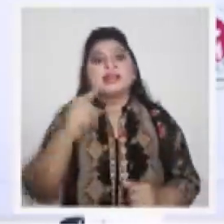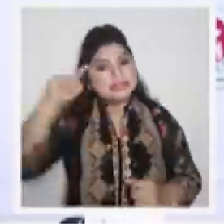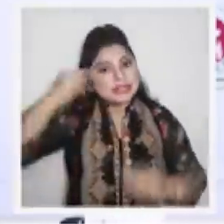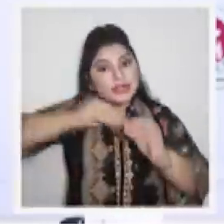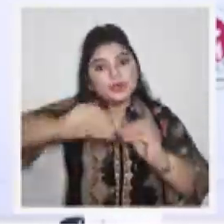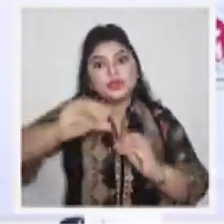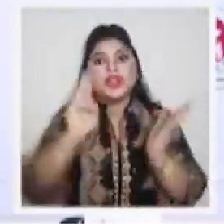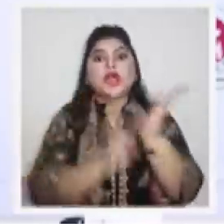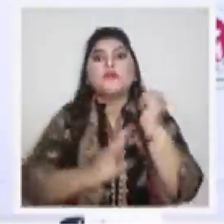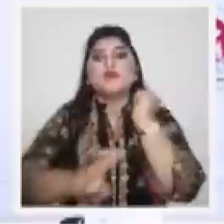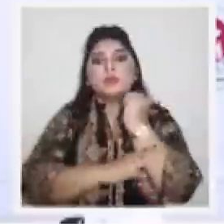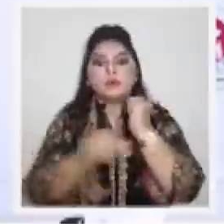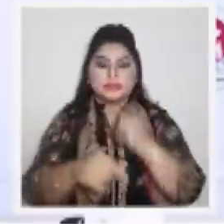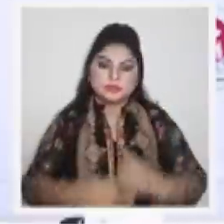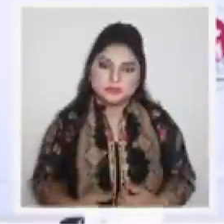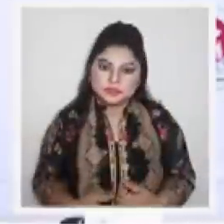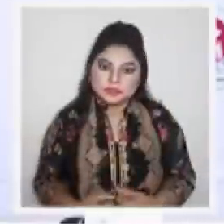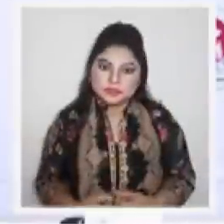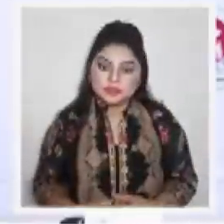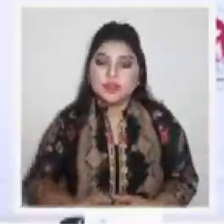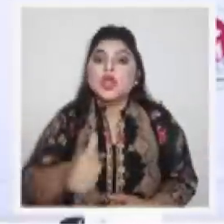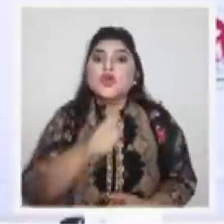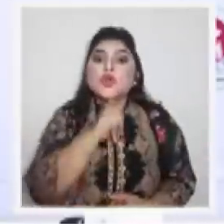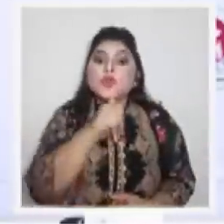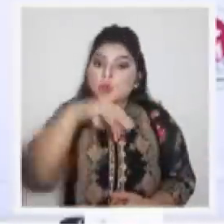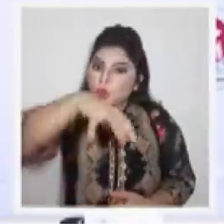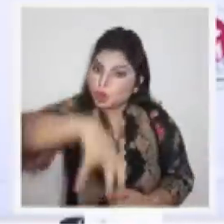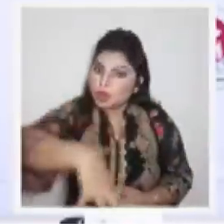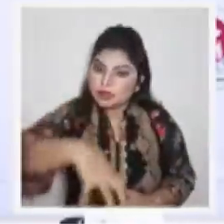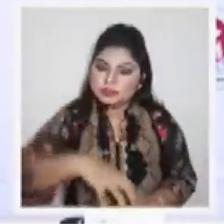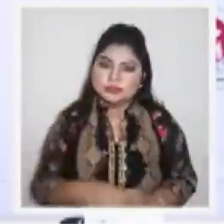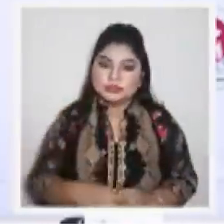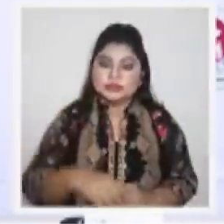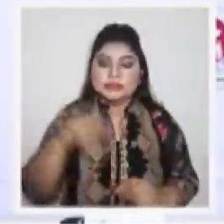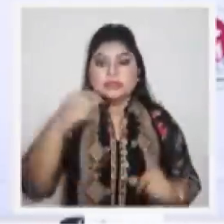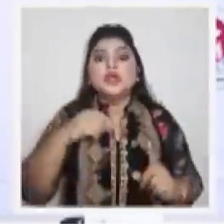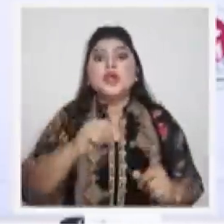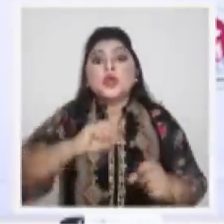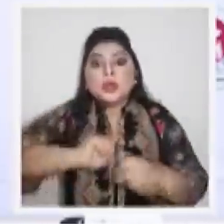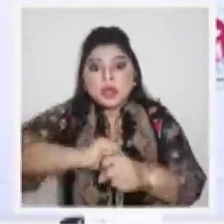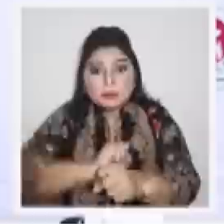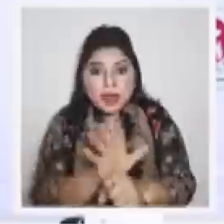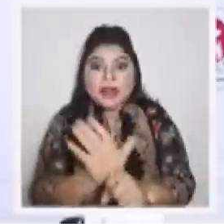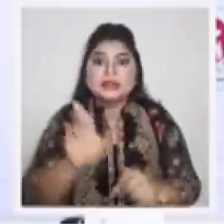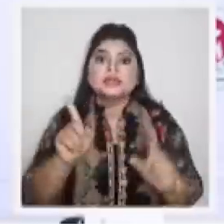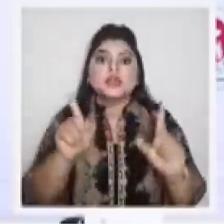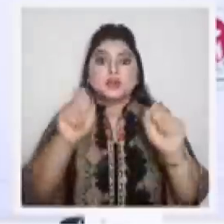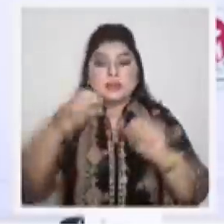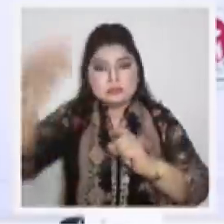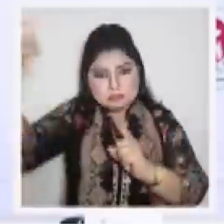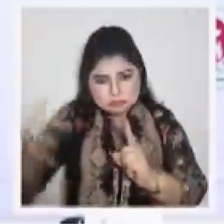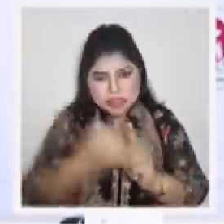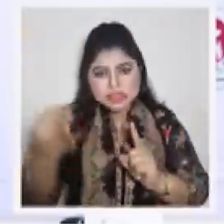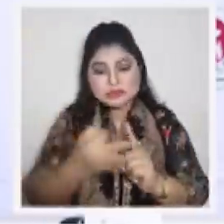1,028.5 10 লক্ষ লোকের মধ্যে। তারপরে সুনামগঞ্জ, হবিগঞ্জ এবং মৌলভীবাজার। ফোর্থ ডিভিশন হলো